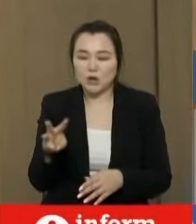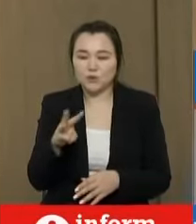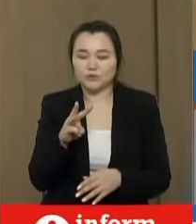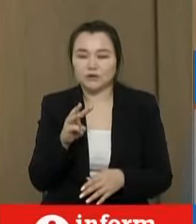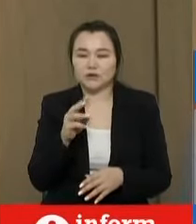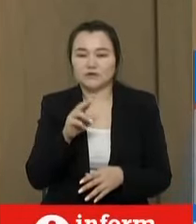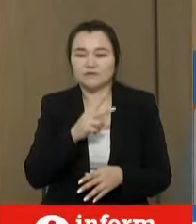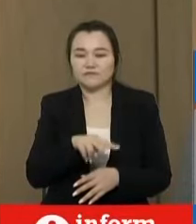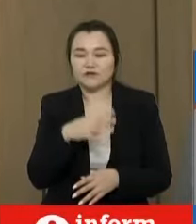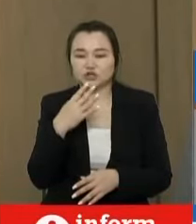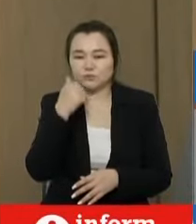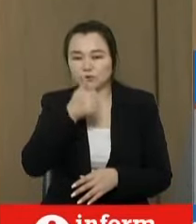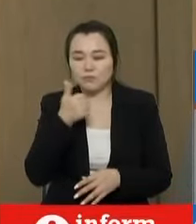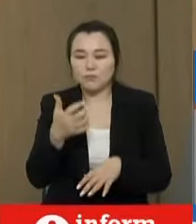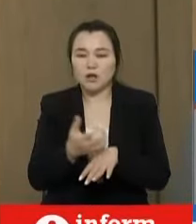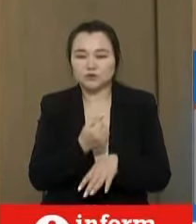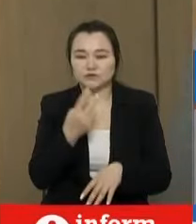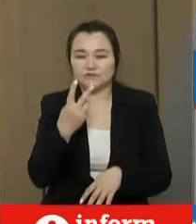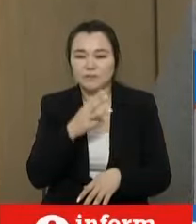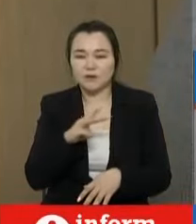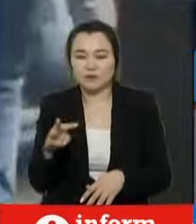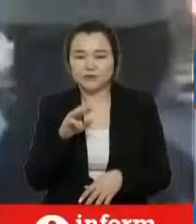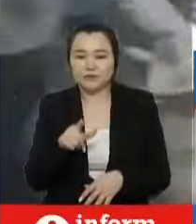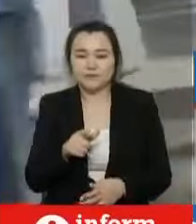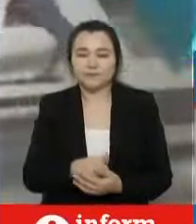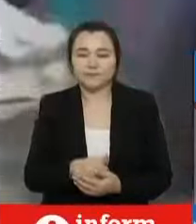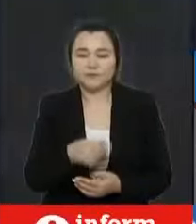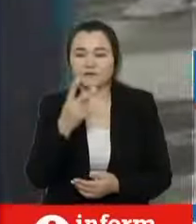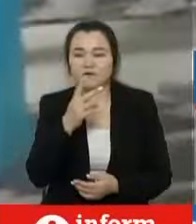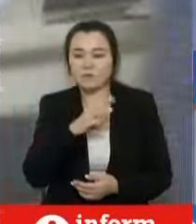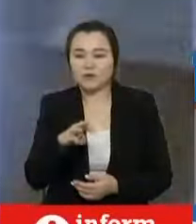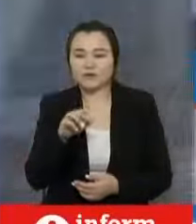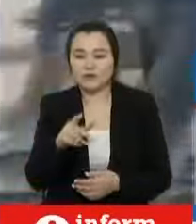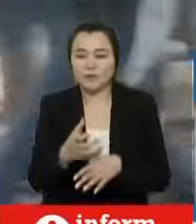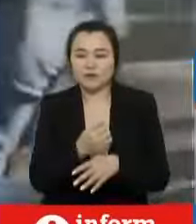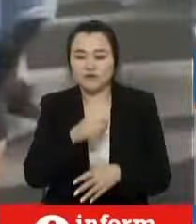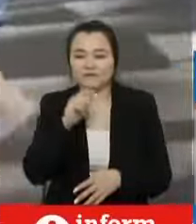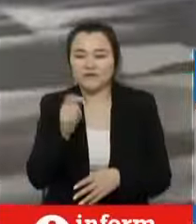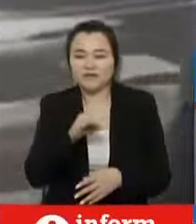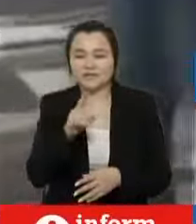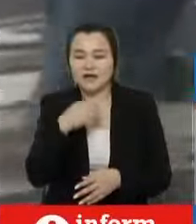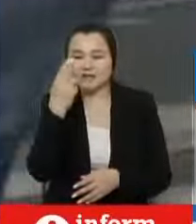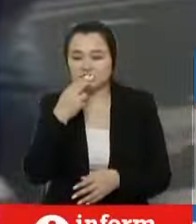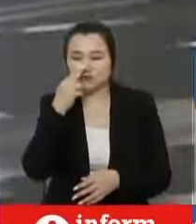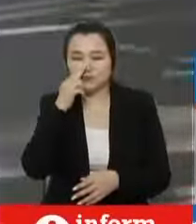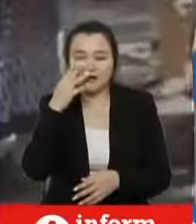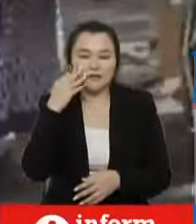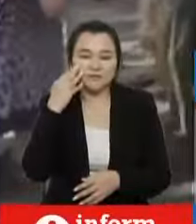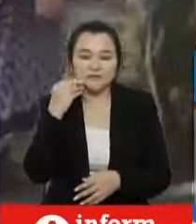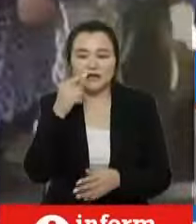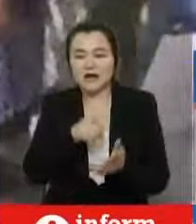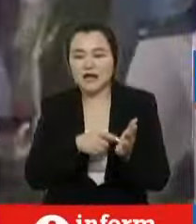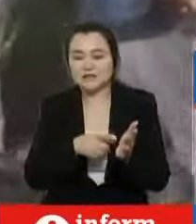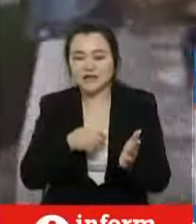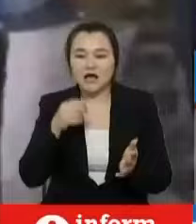Итого в 2024 году они получат по 2 миллиона тенге. По 2 миллиона тенге получат ветераны из Астаны, Шымкента, Алматинской, Карагандинской